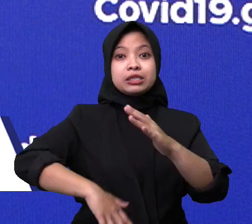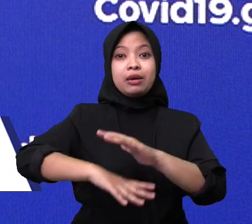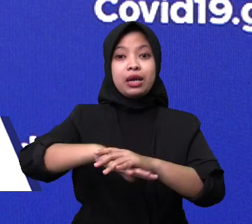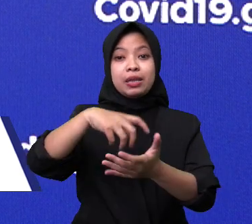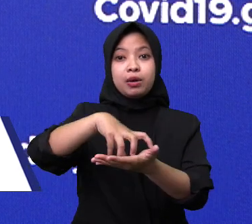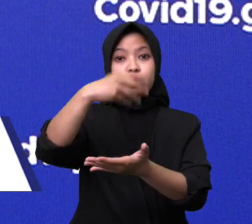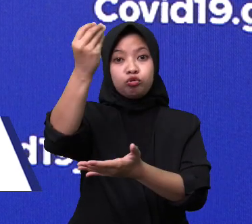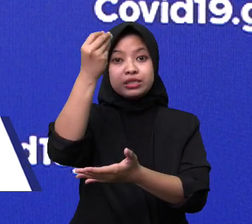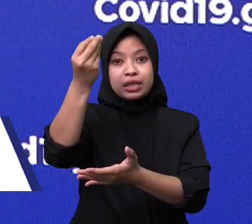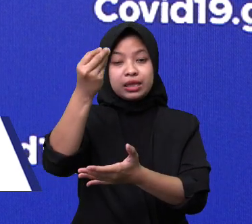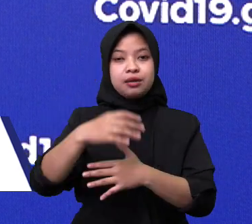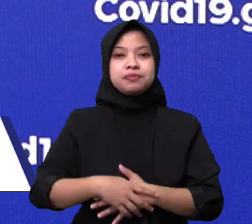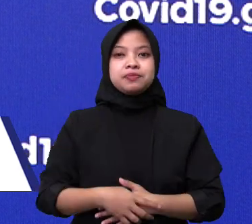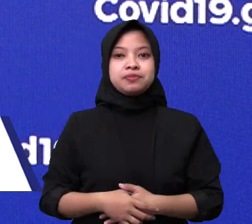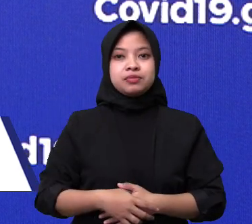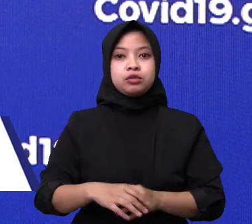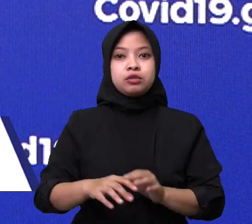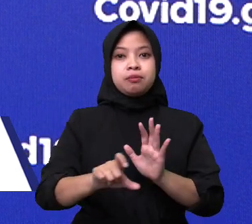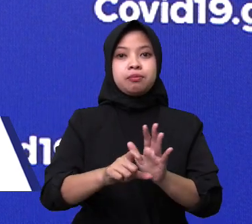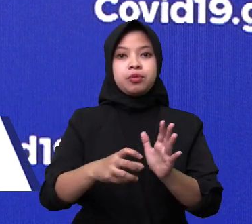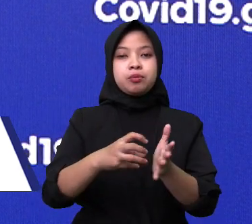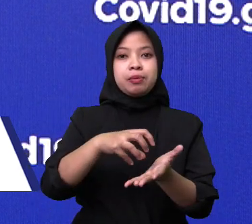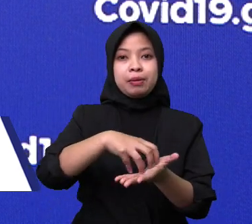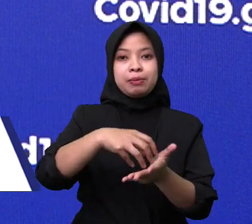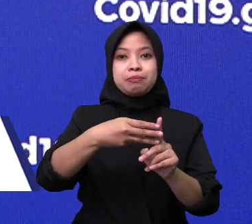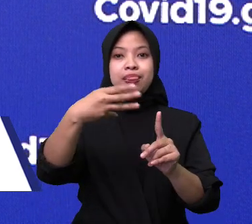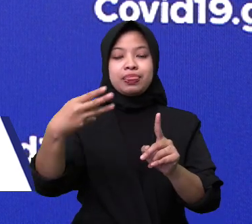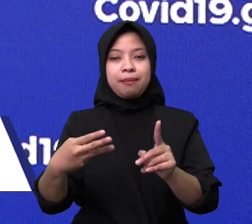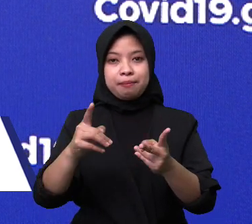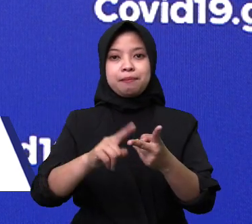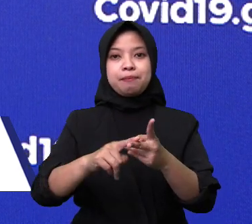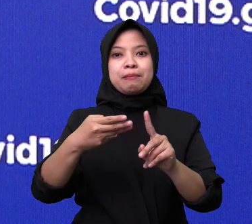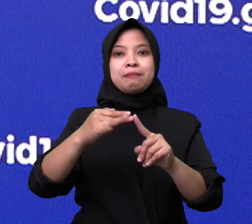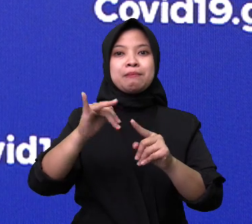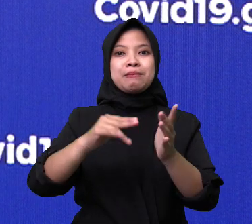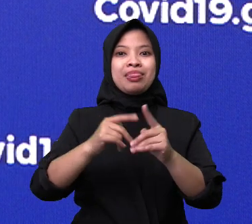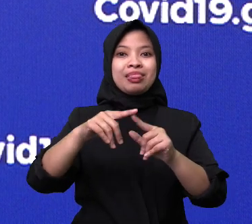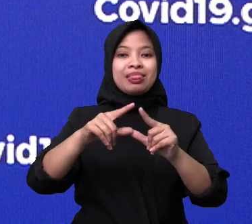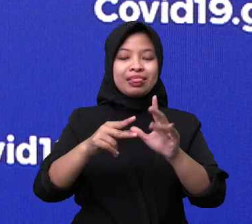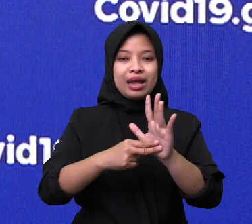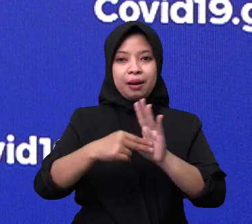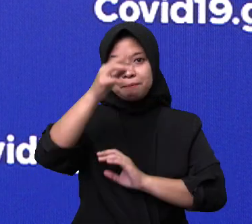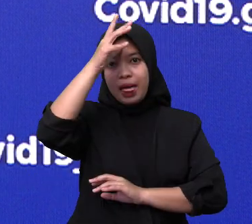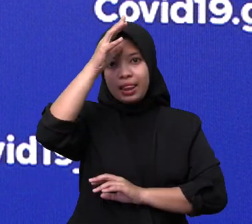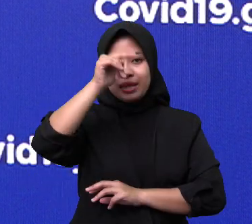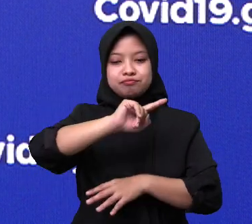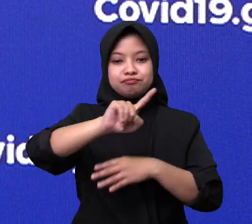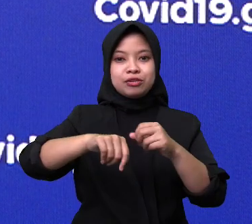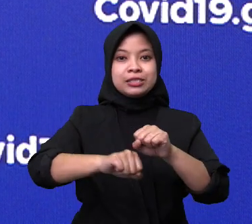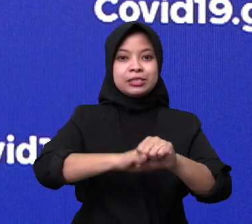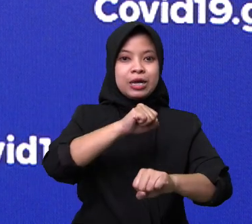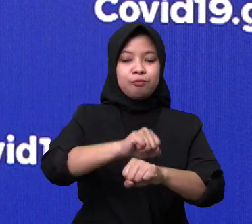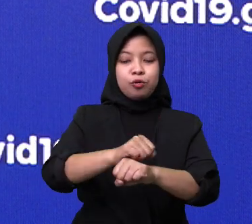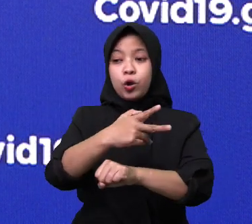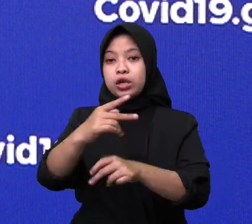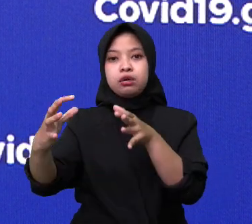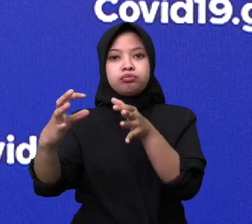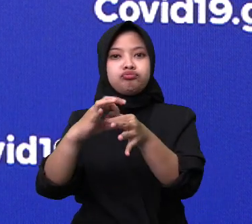destinasi wisata di Batam, Bintan, dan Bali agar Indonesia bersama Singapura dan negara-negara ASEAN